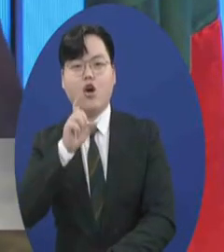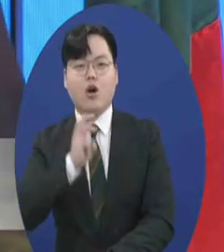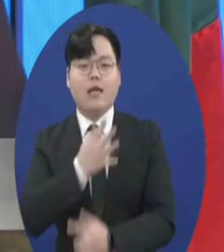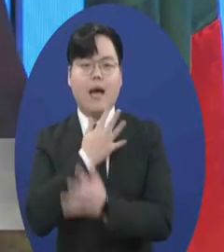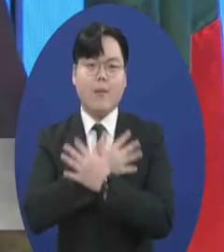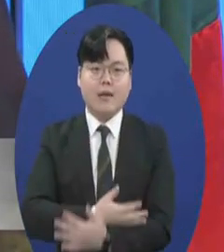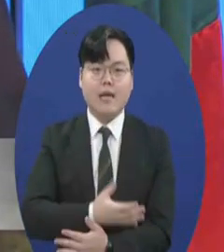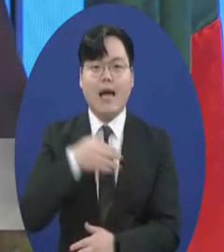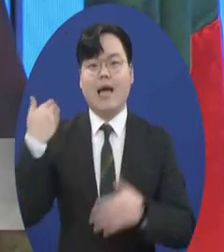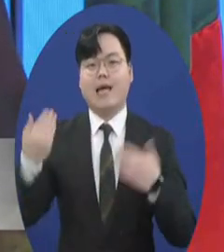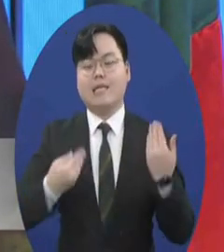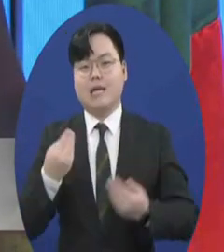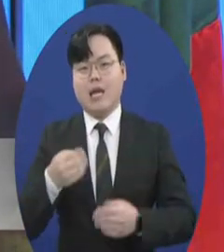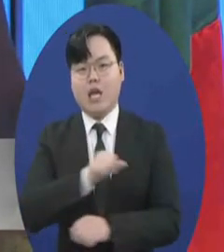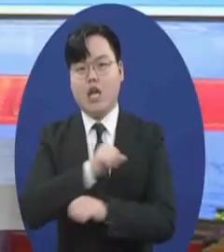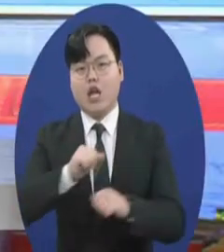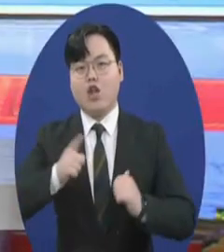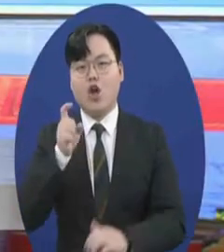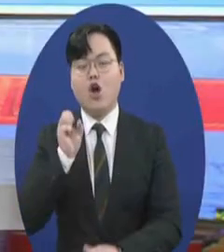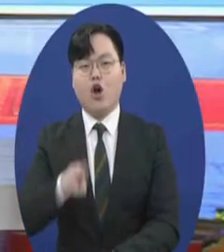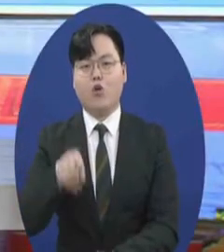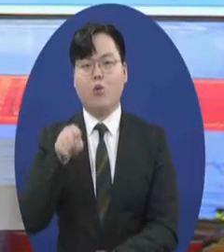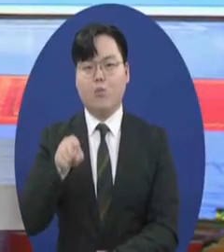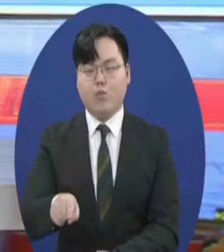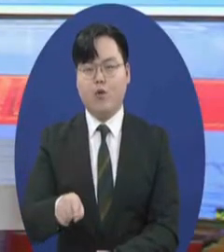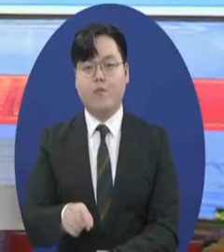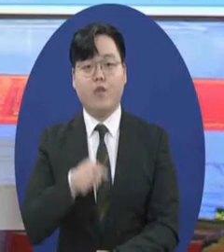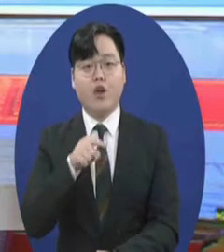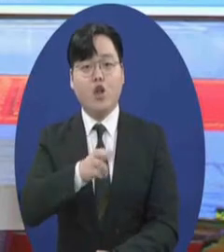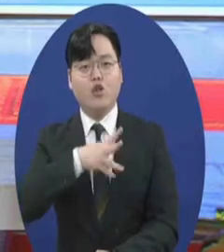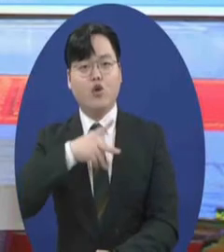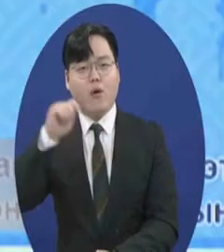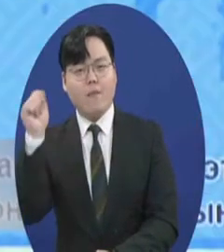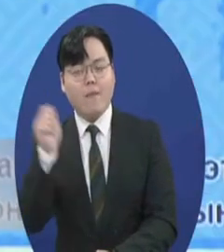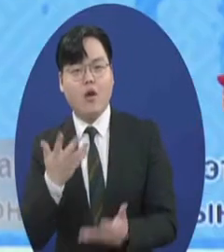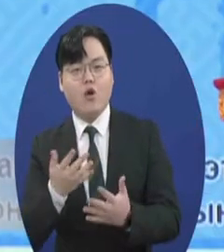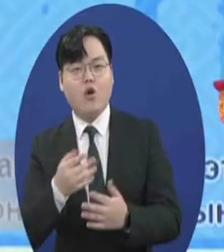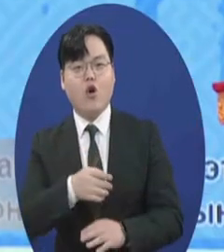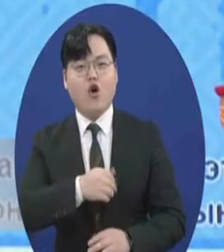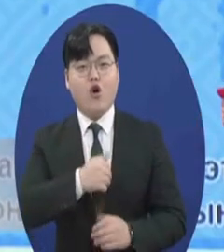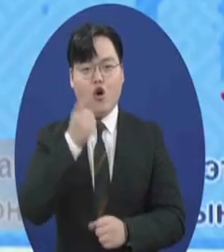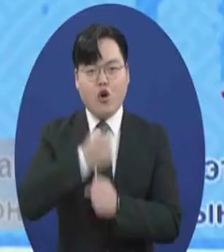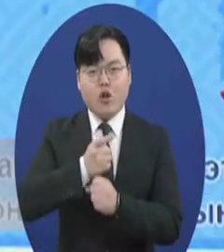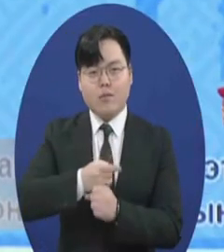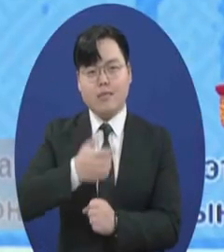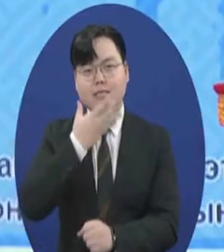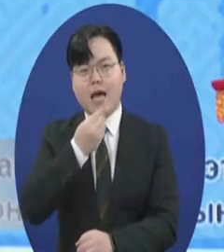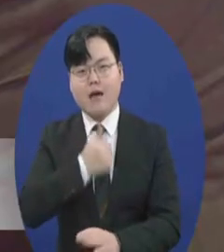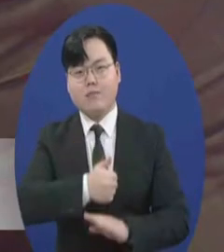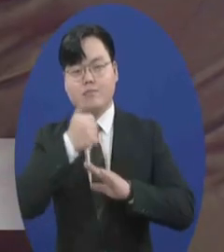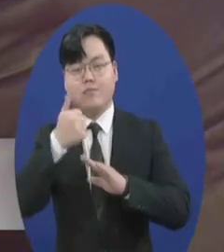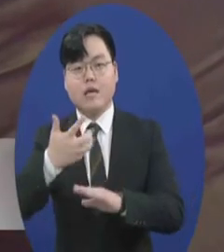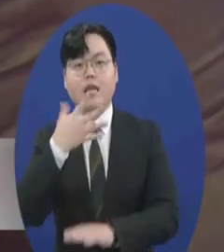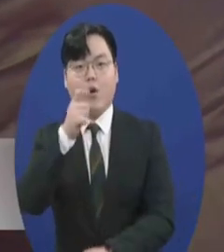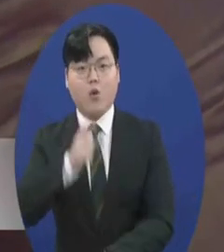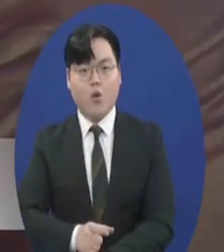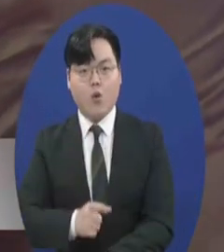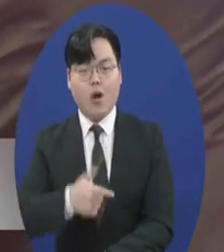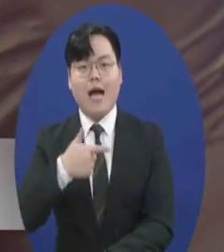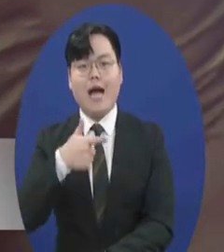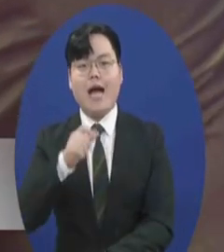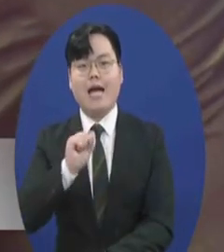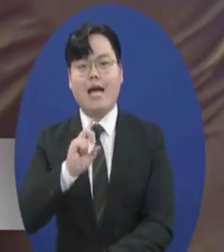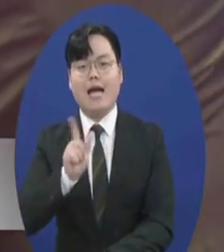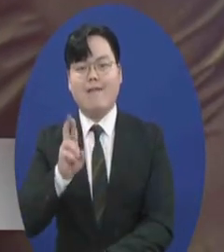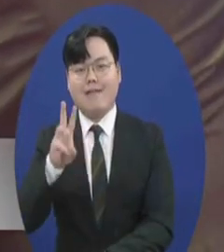ажиргалтай иргэдийн хот байх болно. Сүүх баярын өдөр хөдөлмөр зүтгэлээр бусдыгаа тэргүүлсэн 5 хүнийг Монгол улсын гавьяа